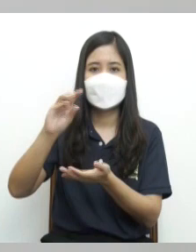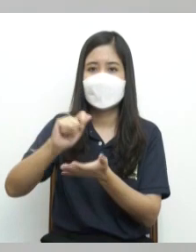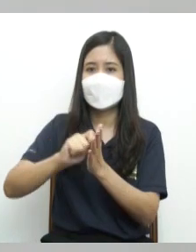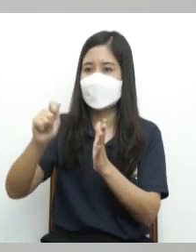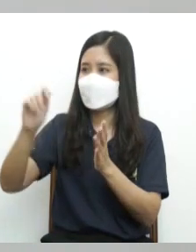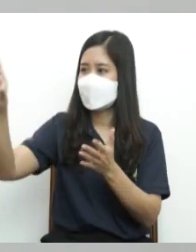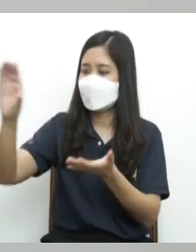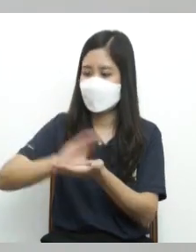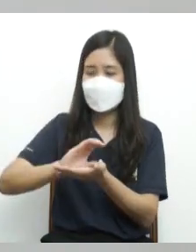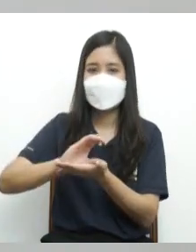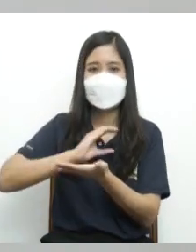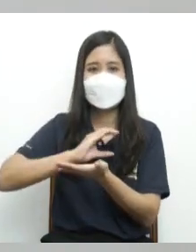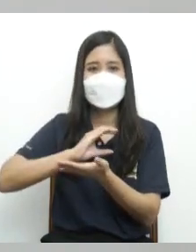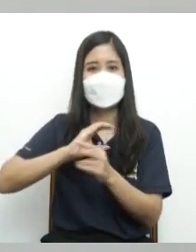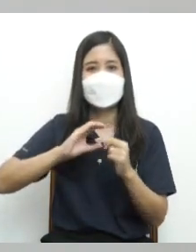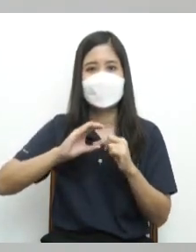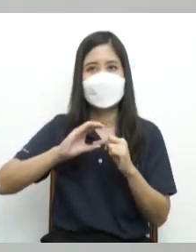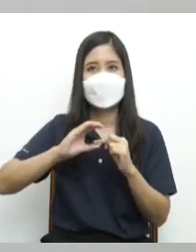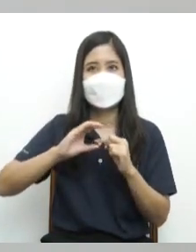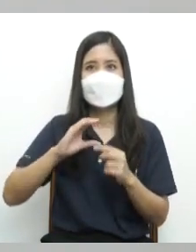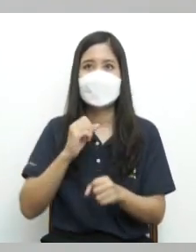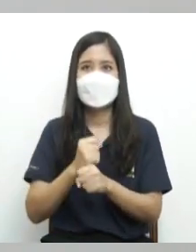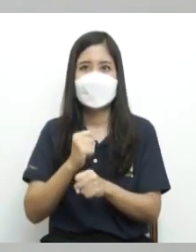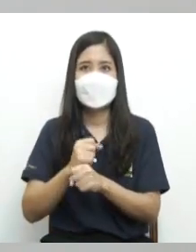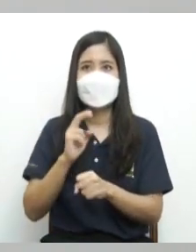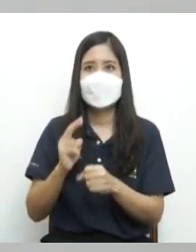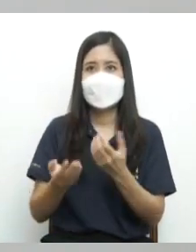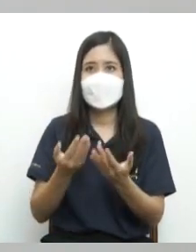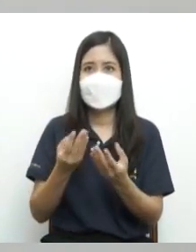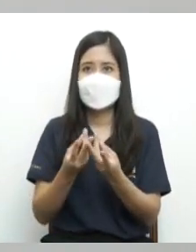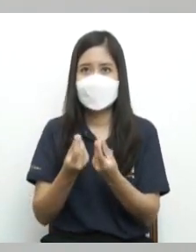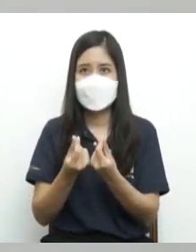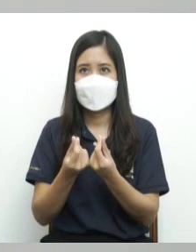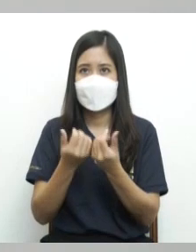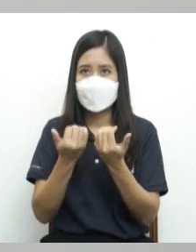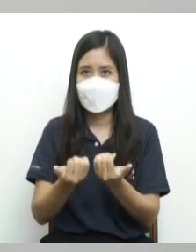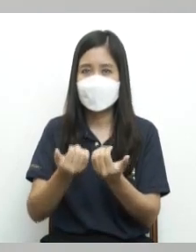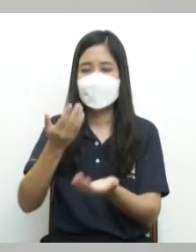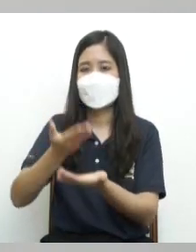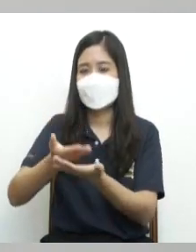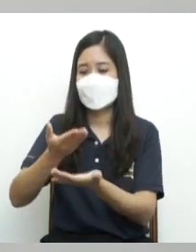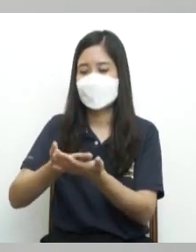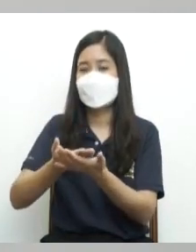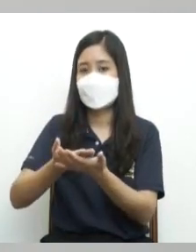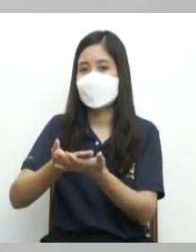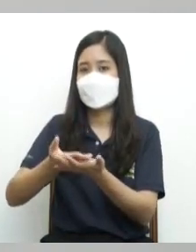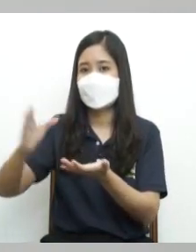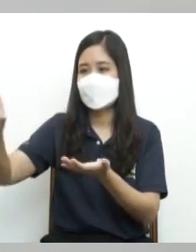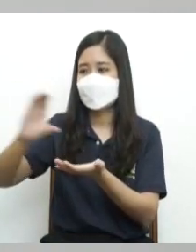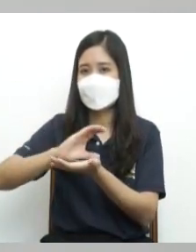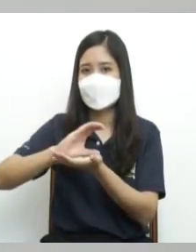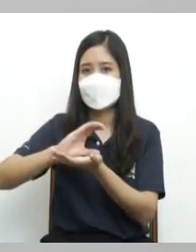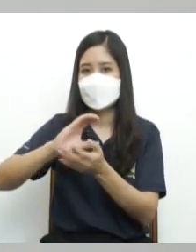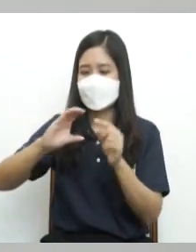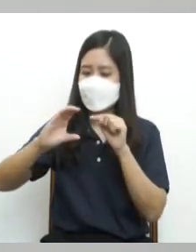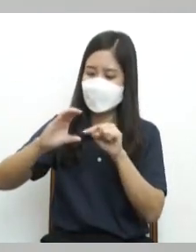ท่านอยากจะรับเป็นเงินก้อนก็ได้จะทยอยรับก็ได้เดี๋ยวค่อยว่ากันเรื่องรายละเอียดต่อไปแต่ว่าจะเป็นเงินก้อนหนึ่งที่ท่านได้ตอนเกษียณน่ะทำยังไงให้เงินก้อนตัวนี้เป็น